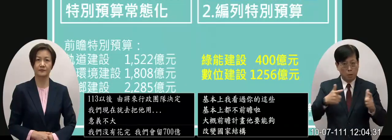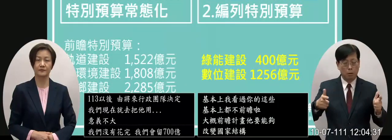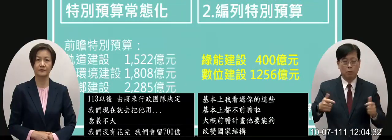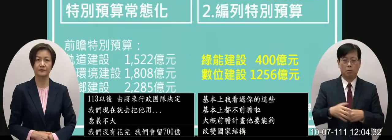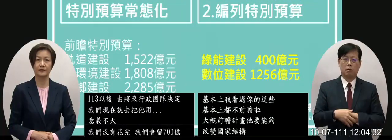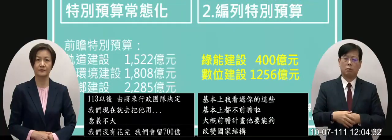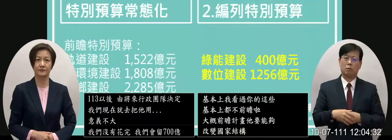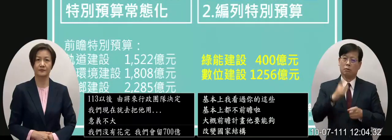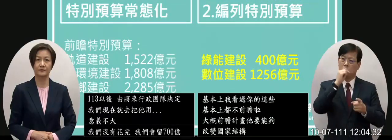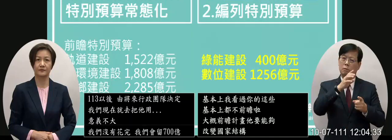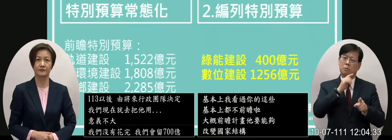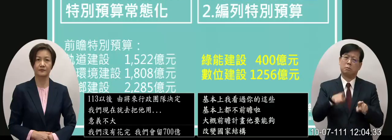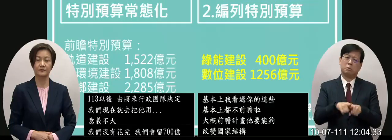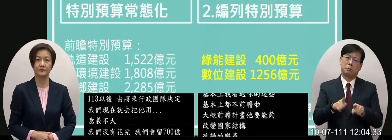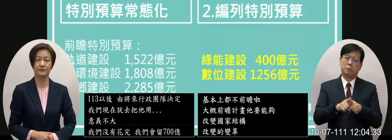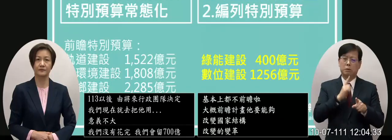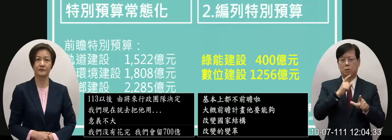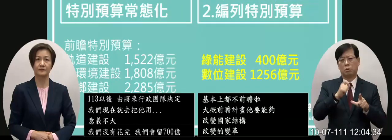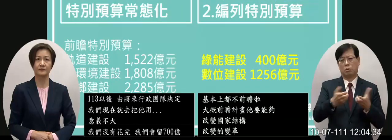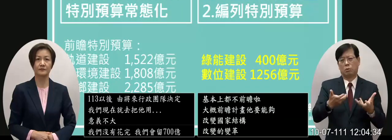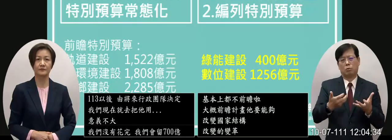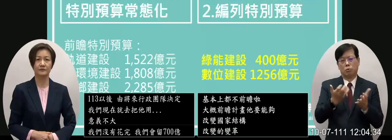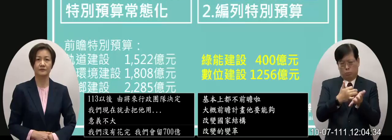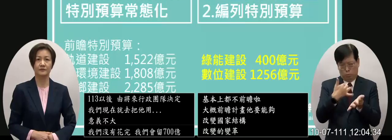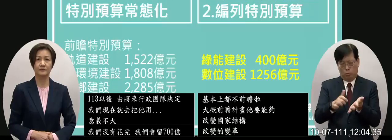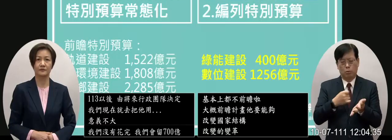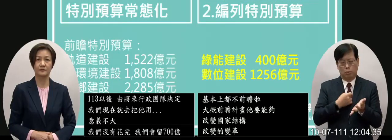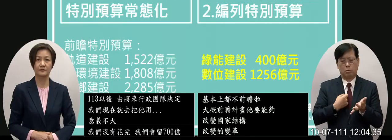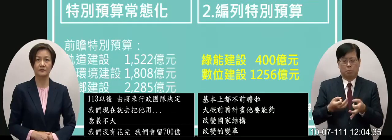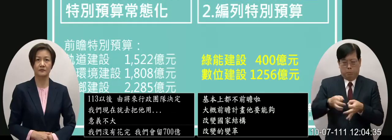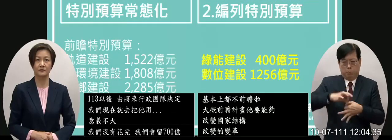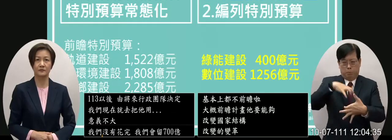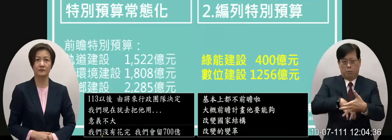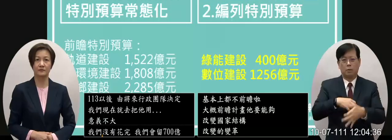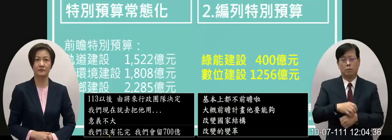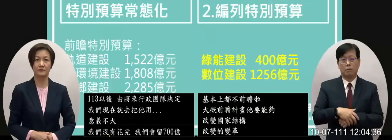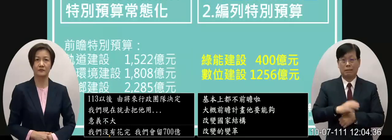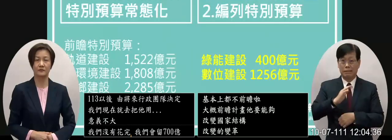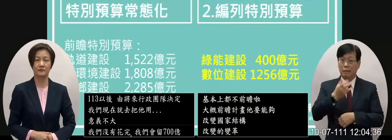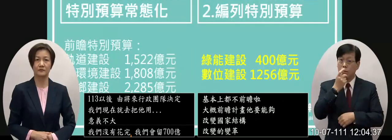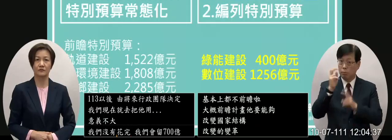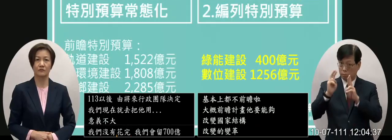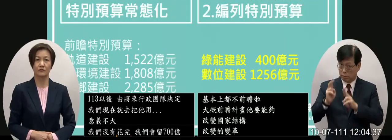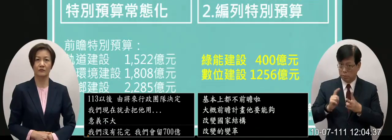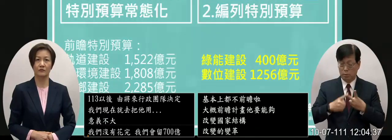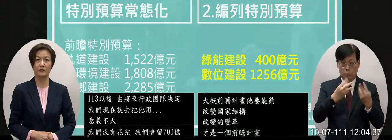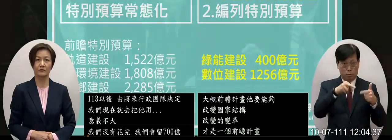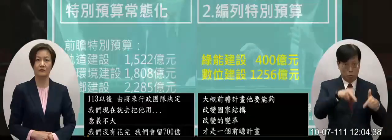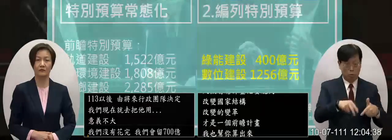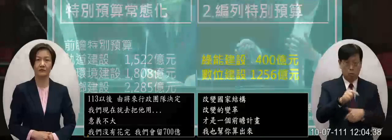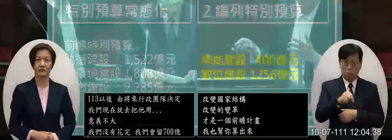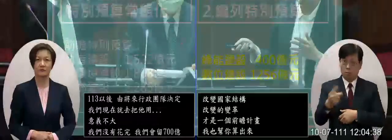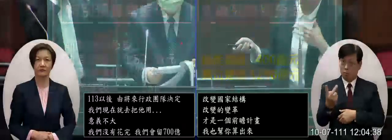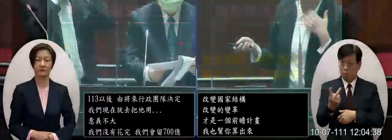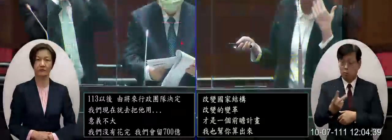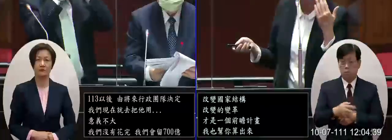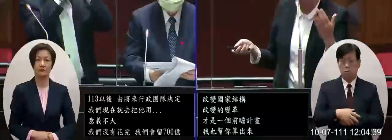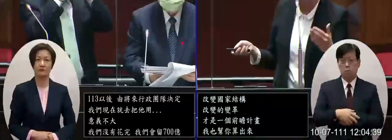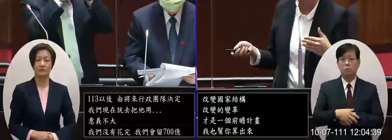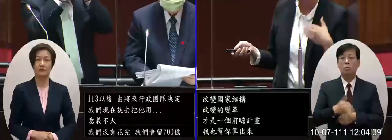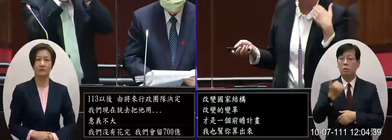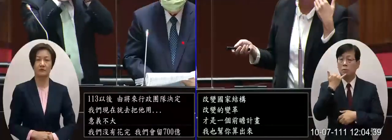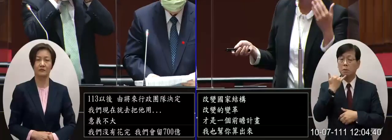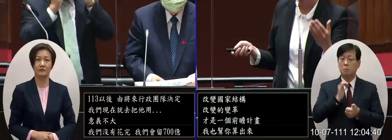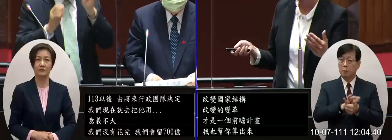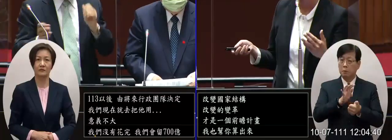基本上都是日常公务预算就应该要做的哈。那但是绿能的建设跟数位建设，大概它可以